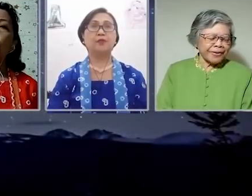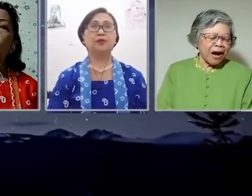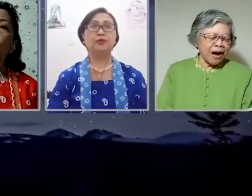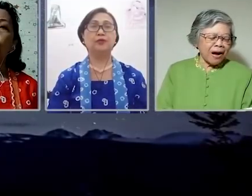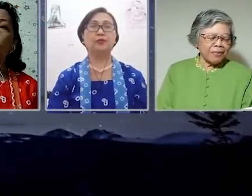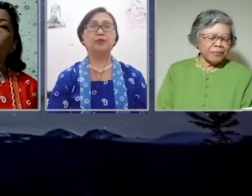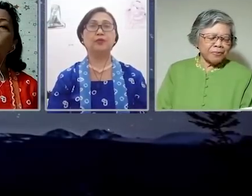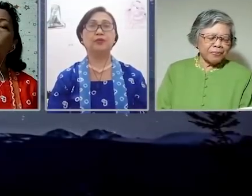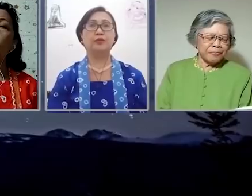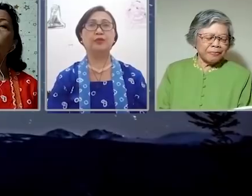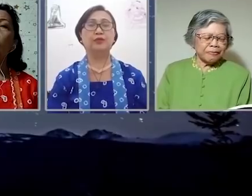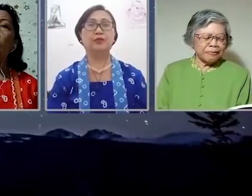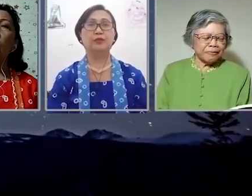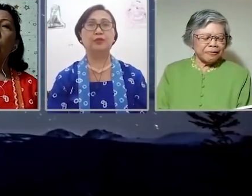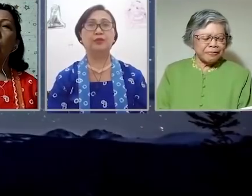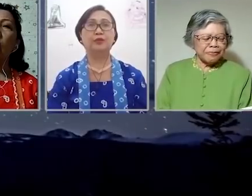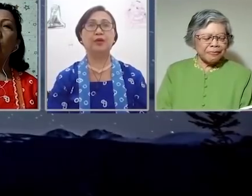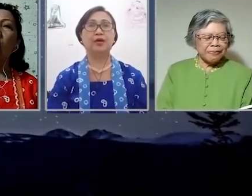semoga